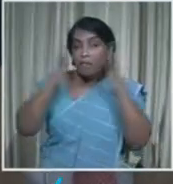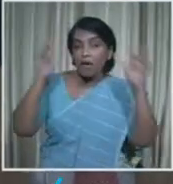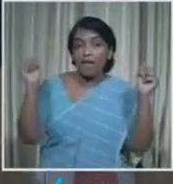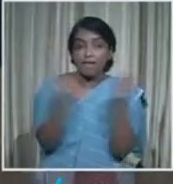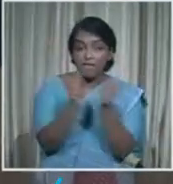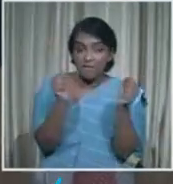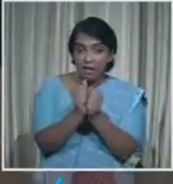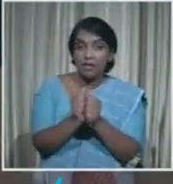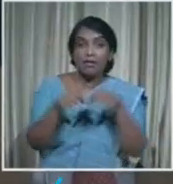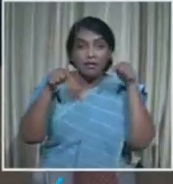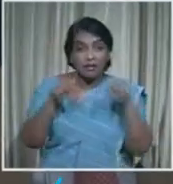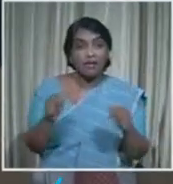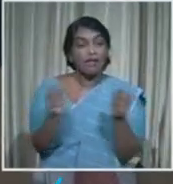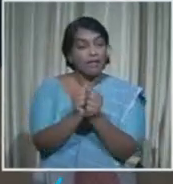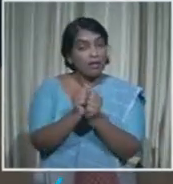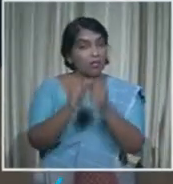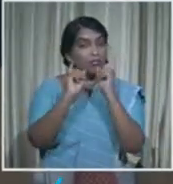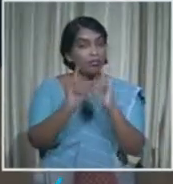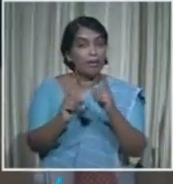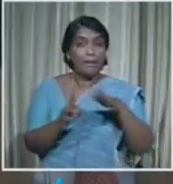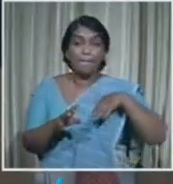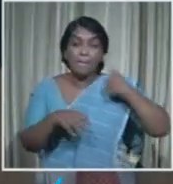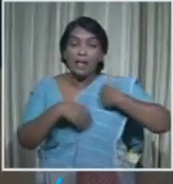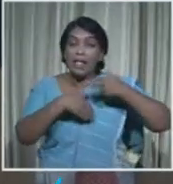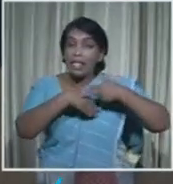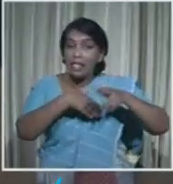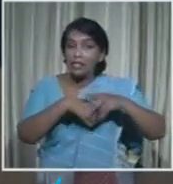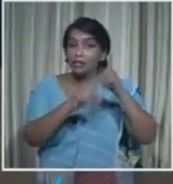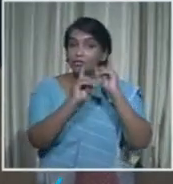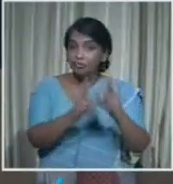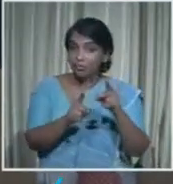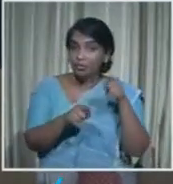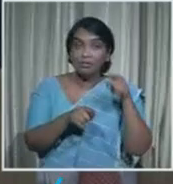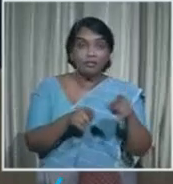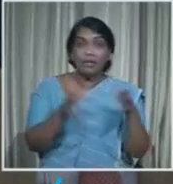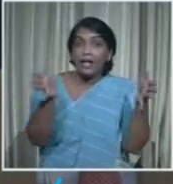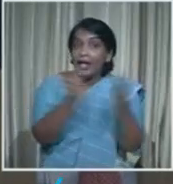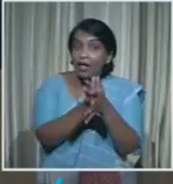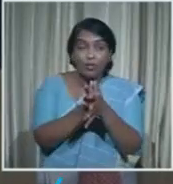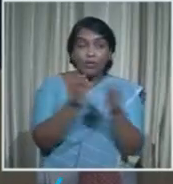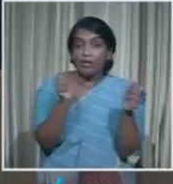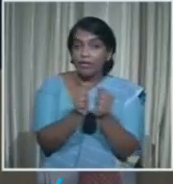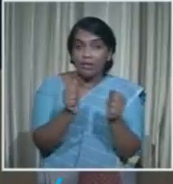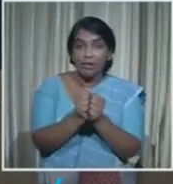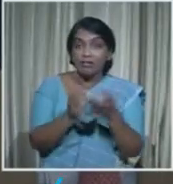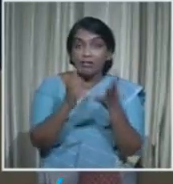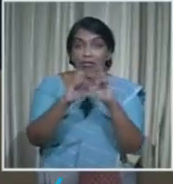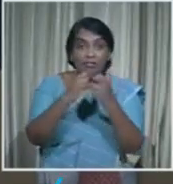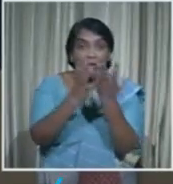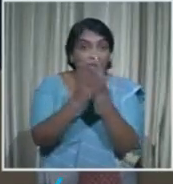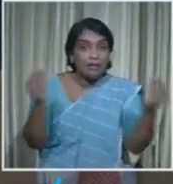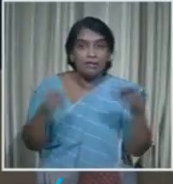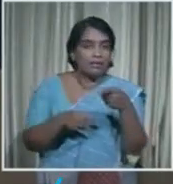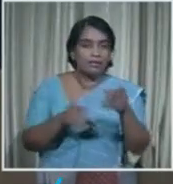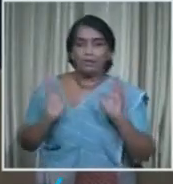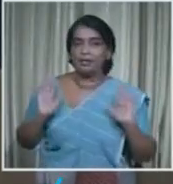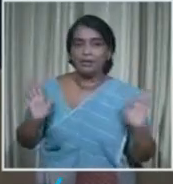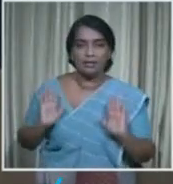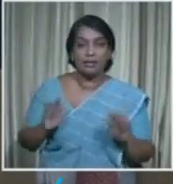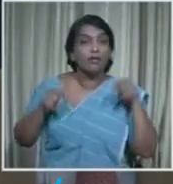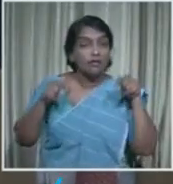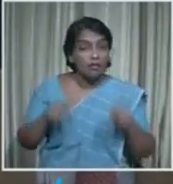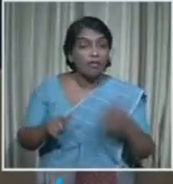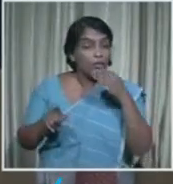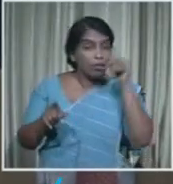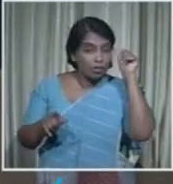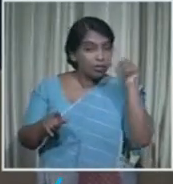කරලා මේ වැරද්දට මූලික හේතු සාධක බවට පත් වෙලා ඒකත් එක්ක එකතු වෙලා මේක විසඳන එක නෙවෙයි වැඩේ. මේ තත්ත්වයේ